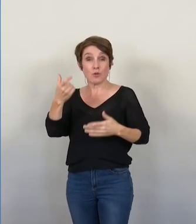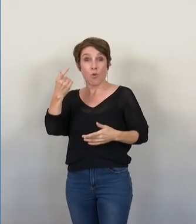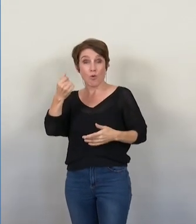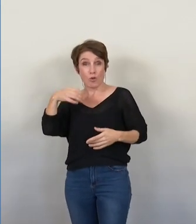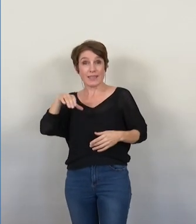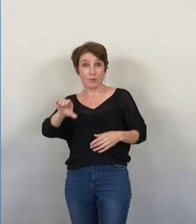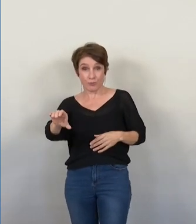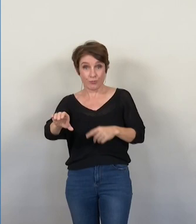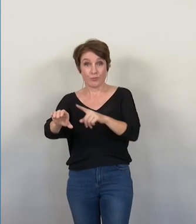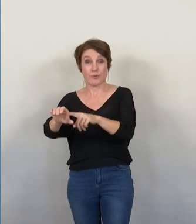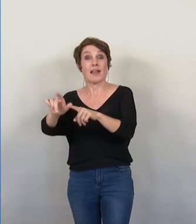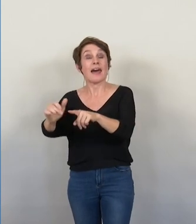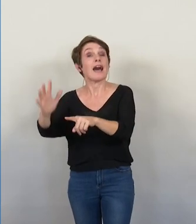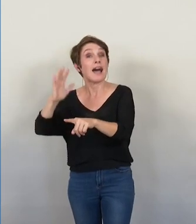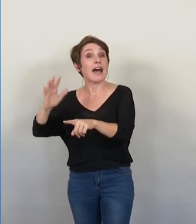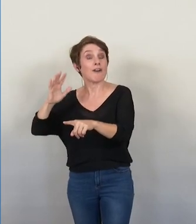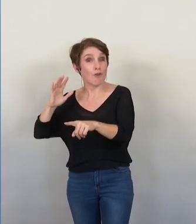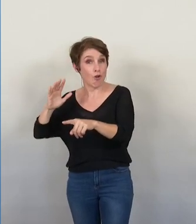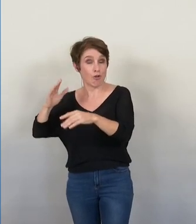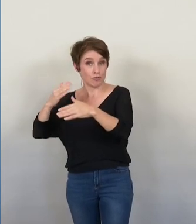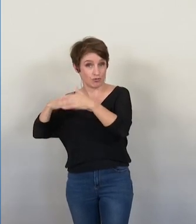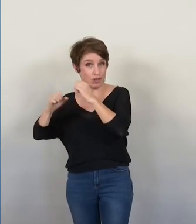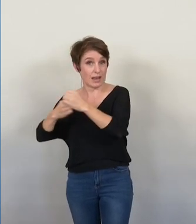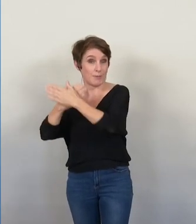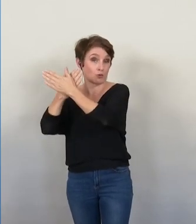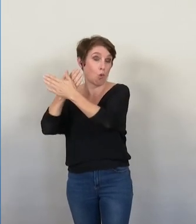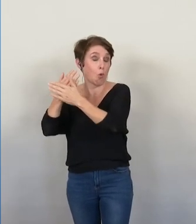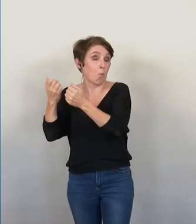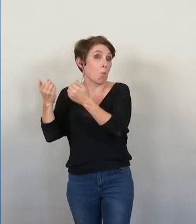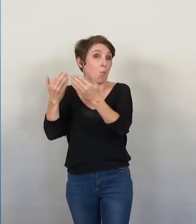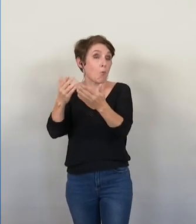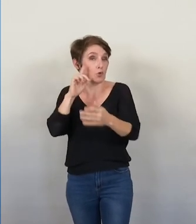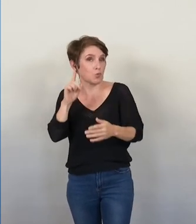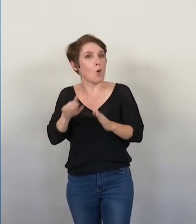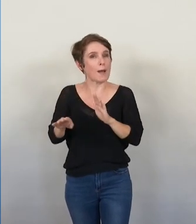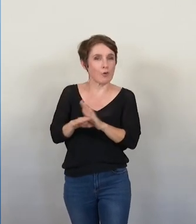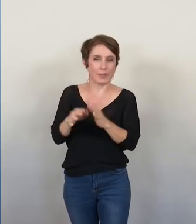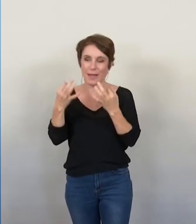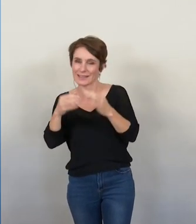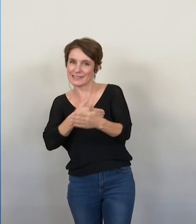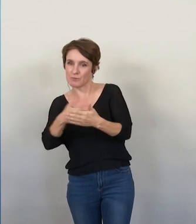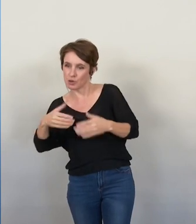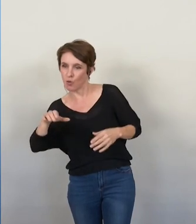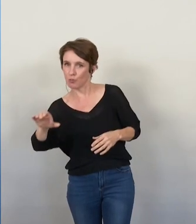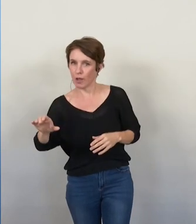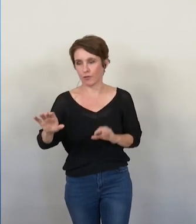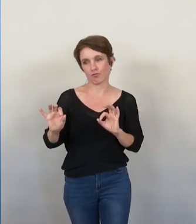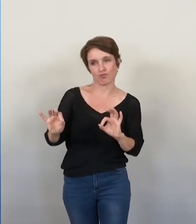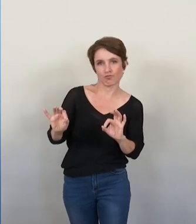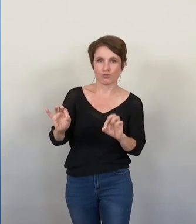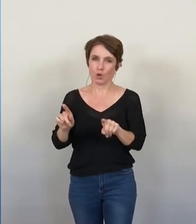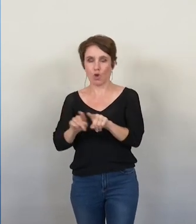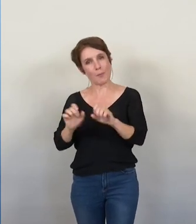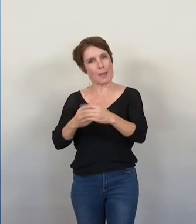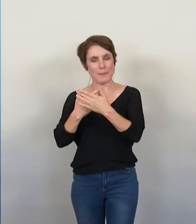nominale avait été évoqué à l'époque par la métropole comme entrée de discussion valeur permettant d'assurer un poids prépondérant de la